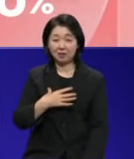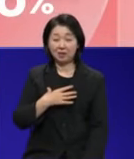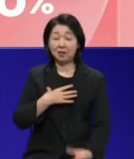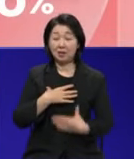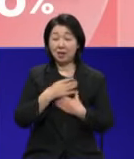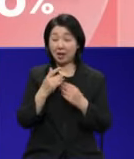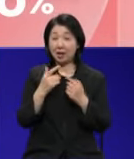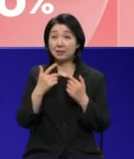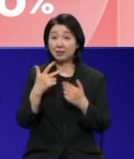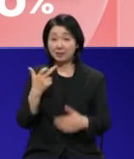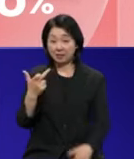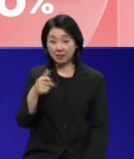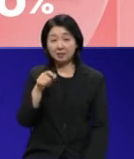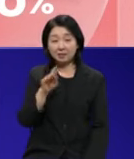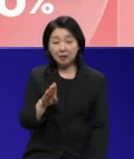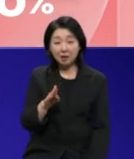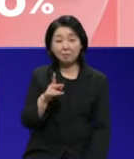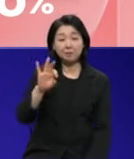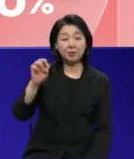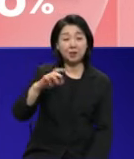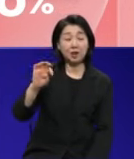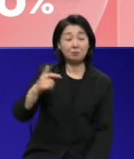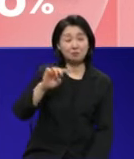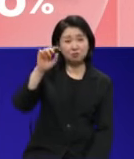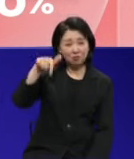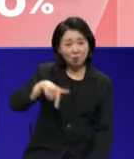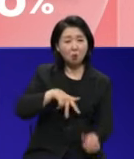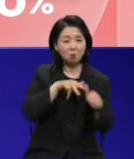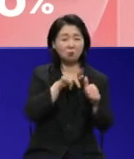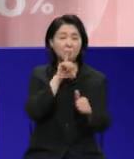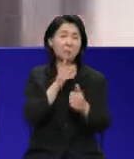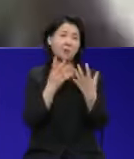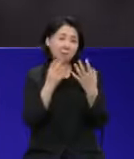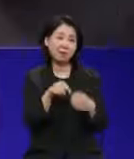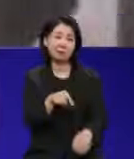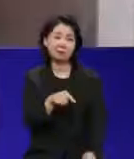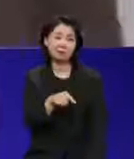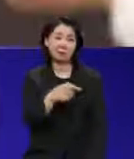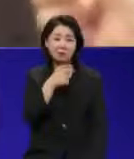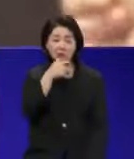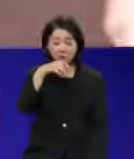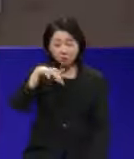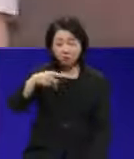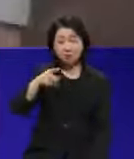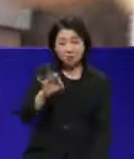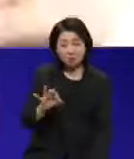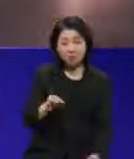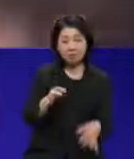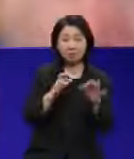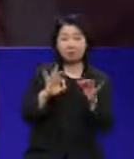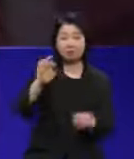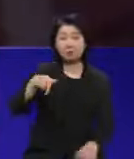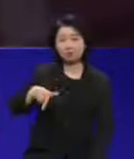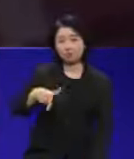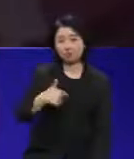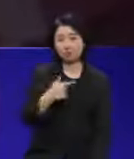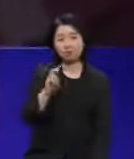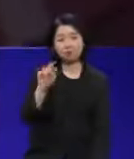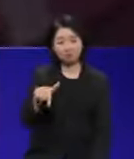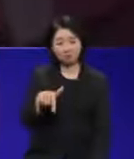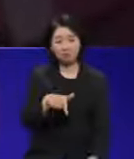후보 마지막까지 얼마나 말이 많았어요 양문석 후보도 그렇고 수원정 김준혁 후보 어 근데